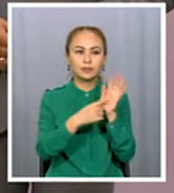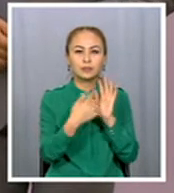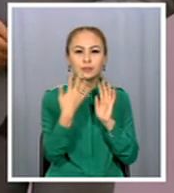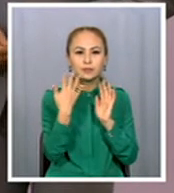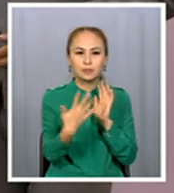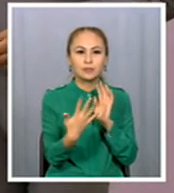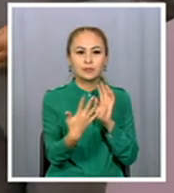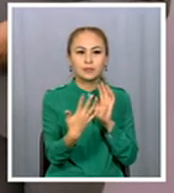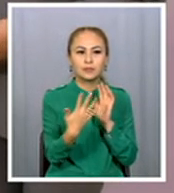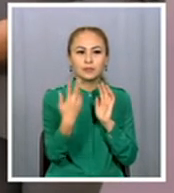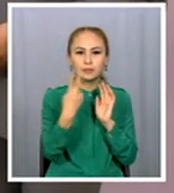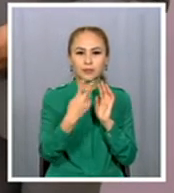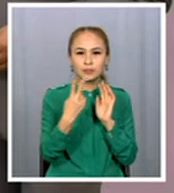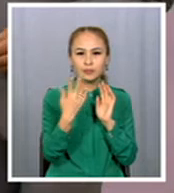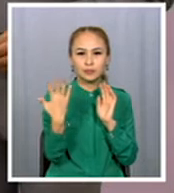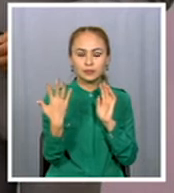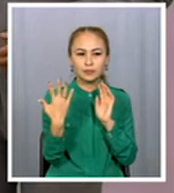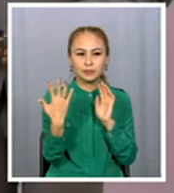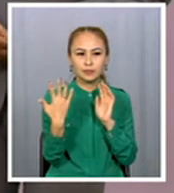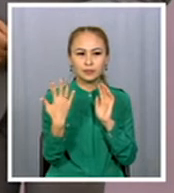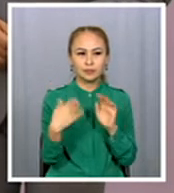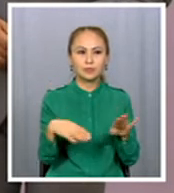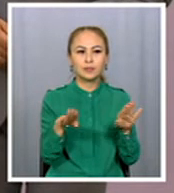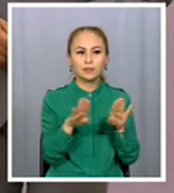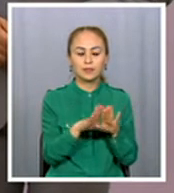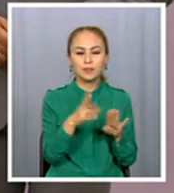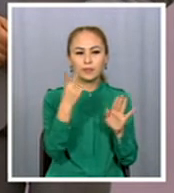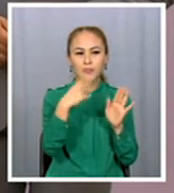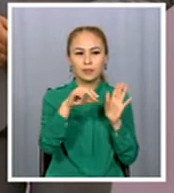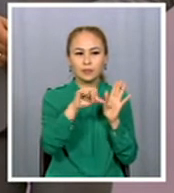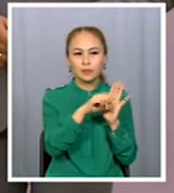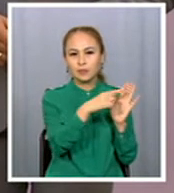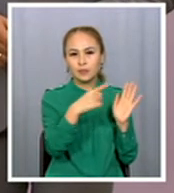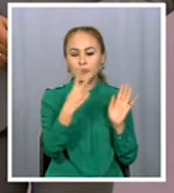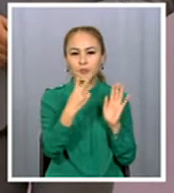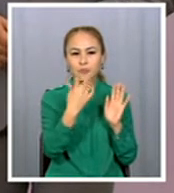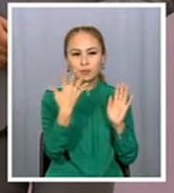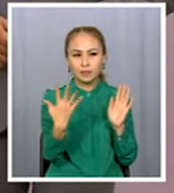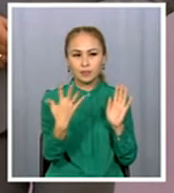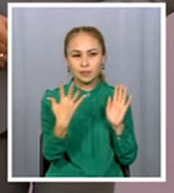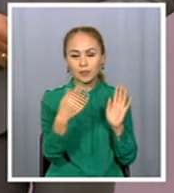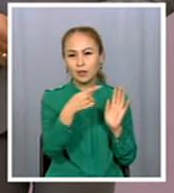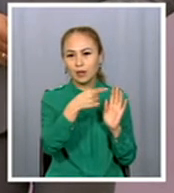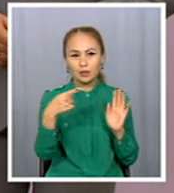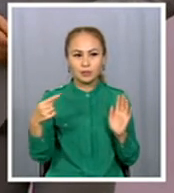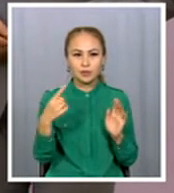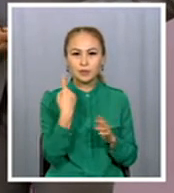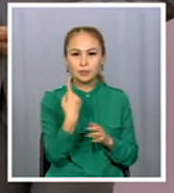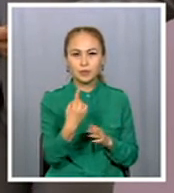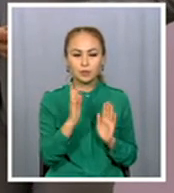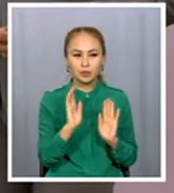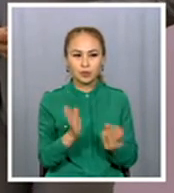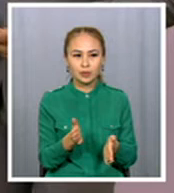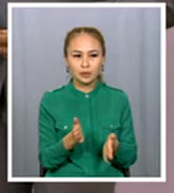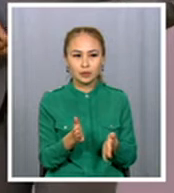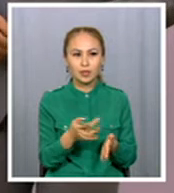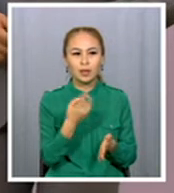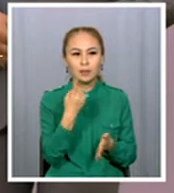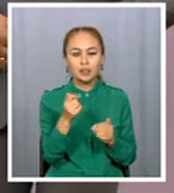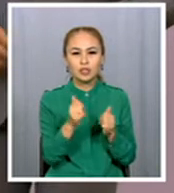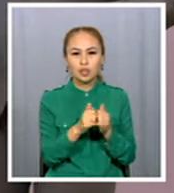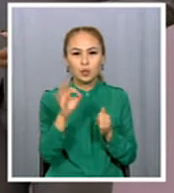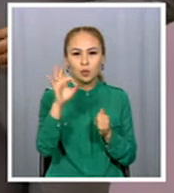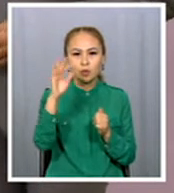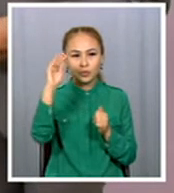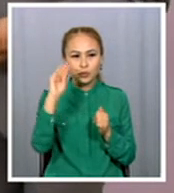көбейтіндісі 25-ке тең. Ал 26 мен 25-тің айырмасы 1-ге тең. 1-дің жанына